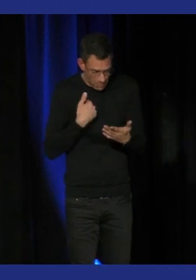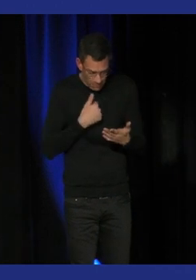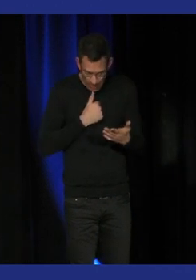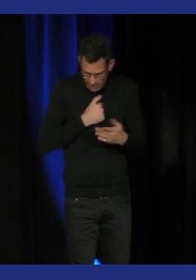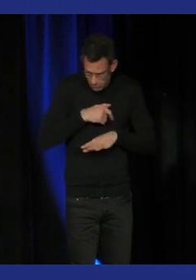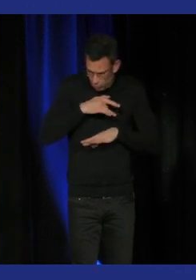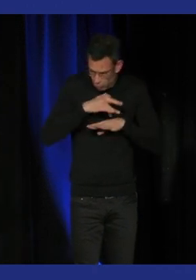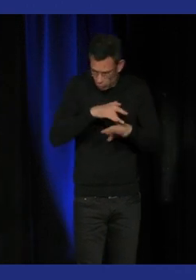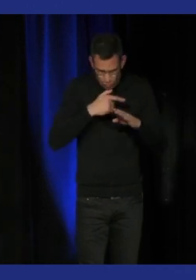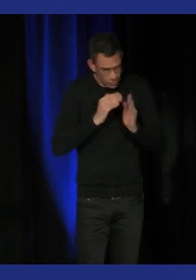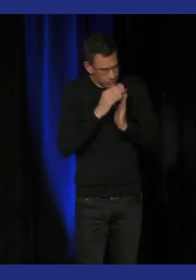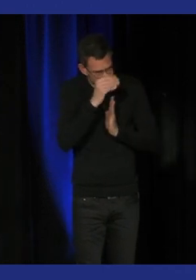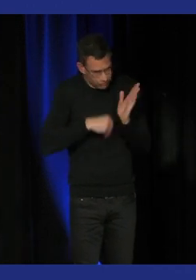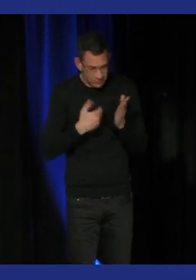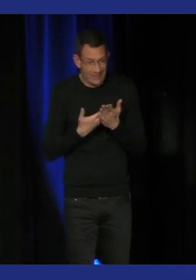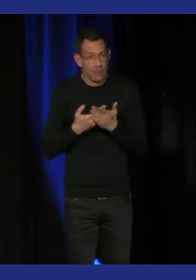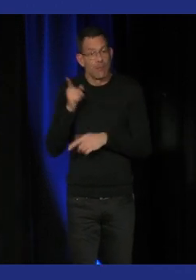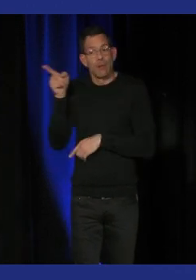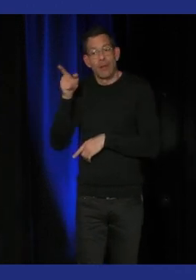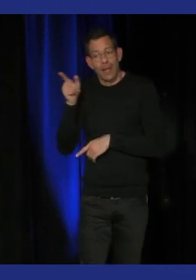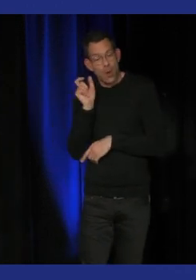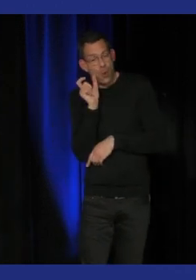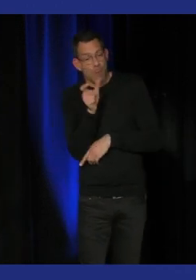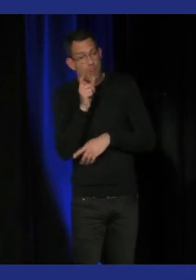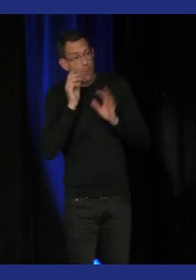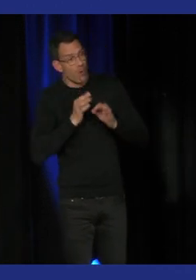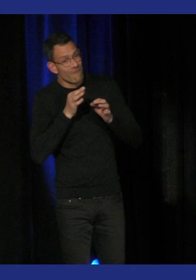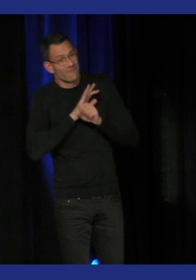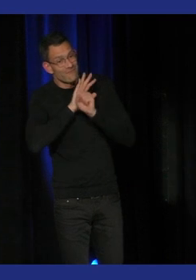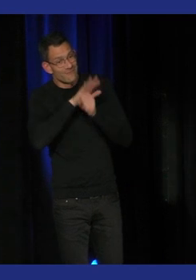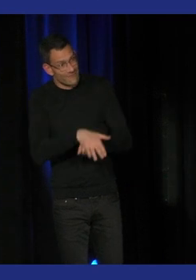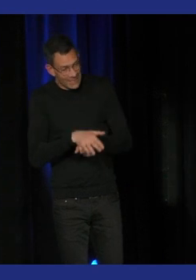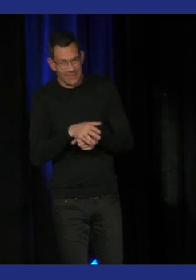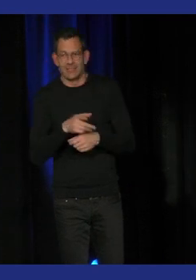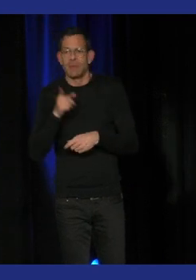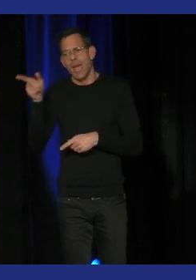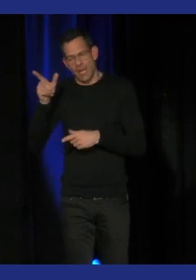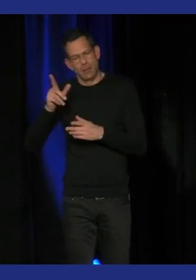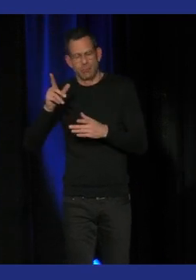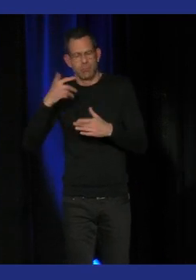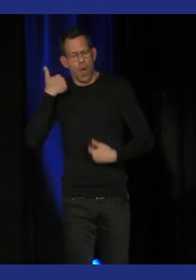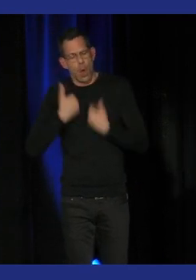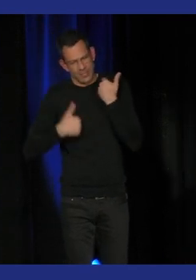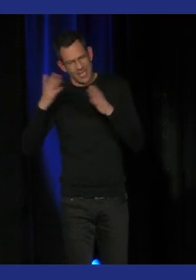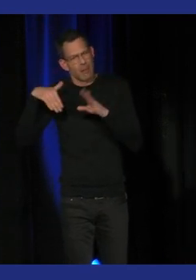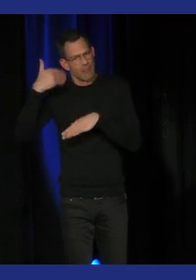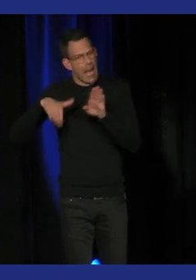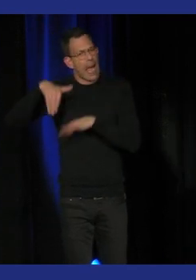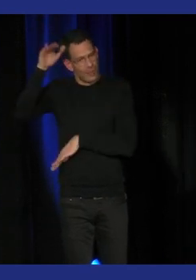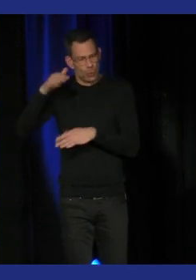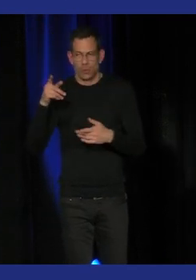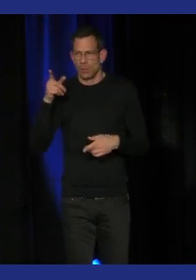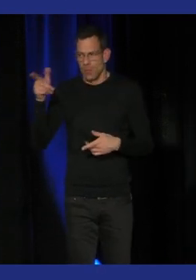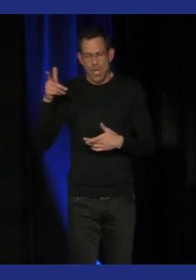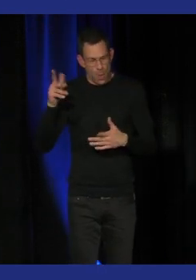écrit dans le livre, à savoir que la découverte du mot validisme, elle est devenue handicapée plus tard en étant adulte et elle a reçu beaucoup